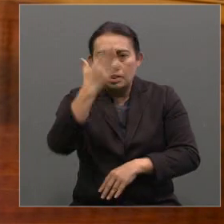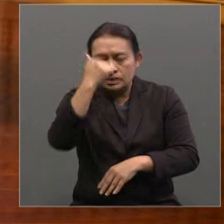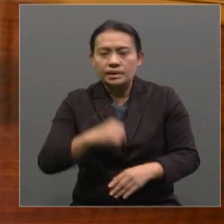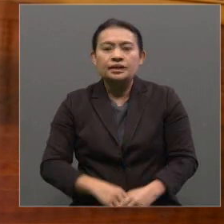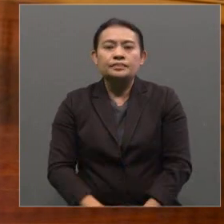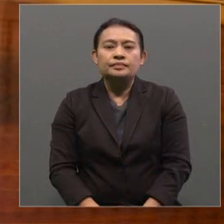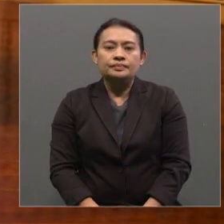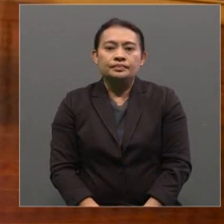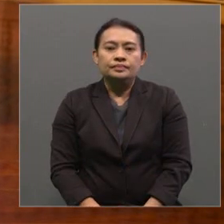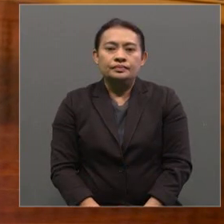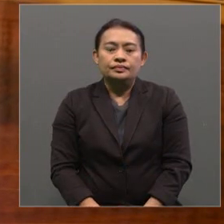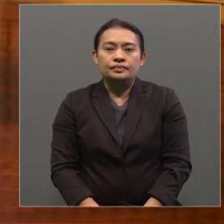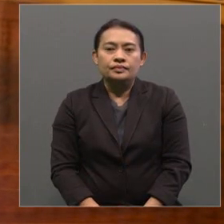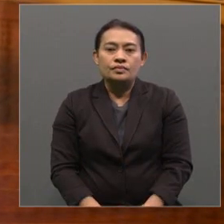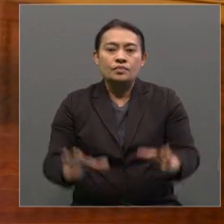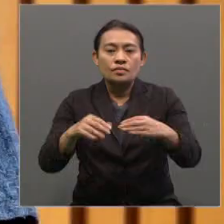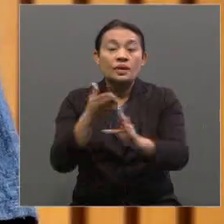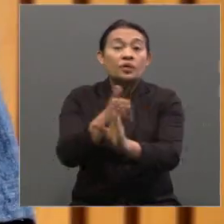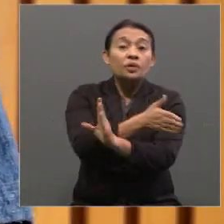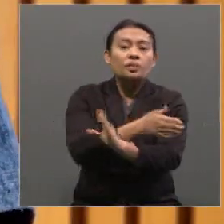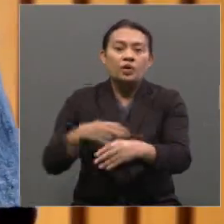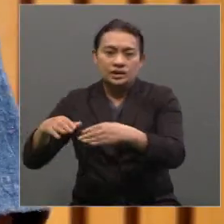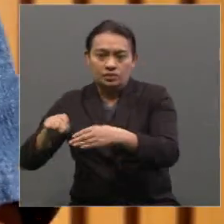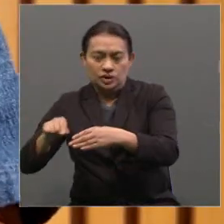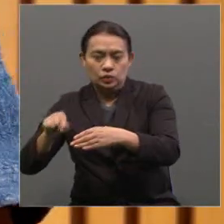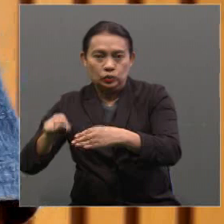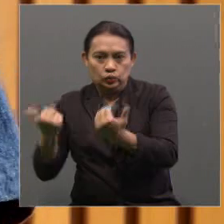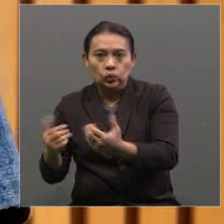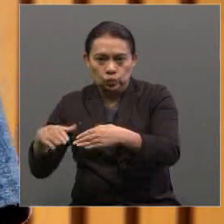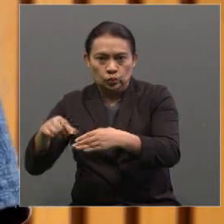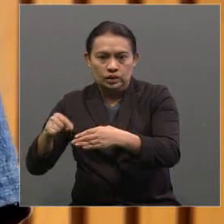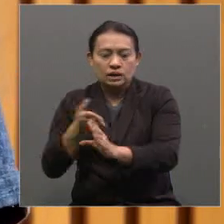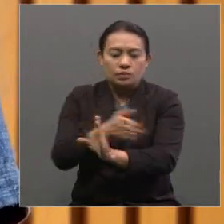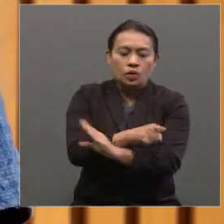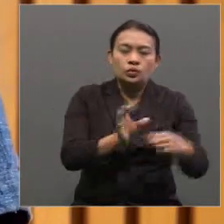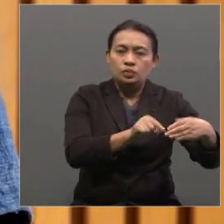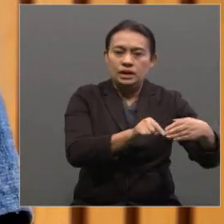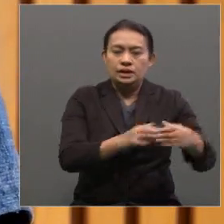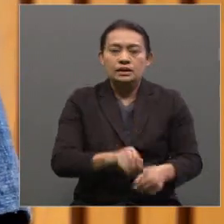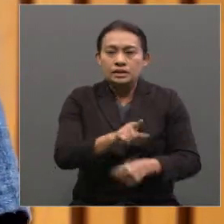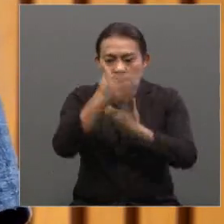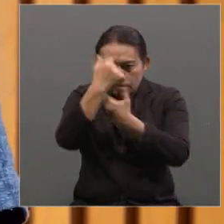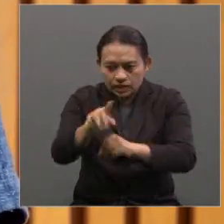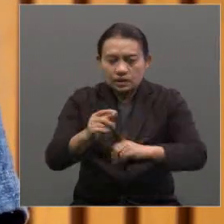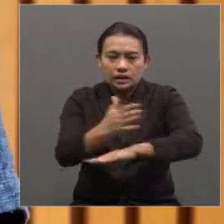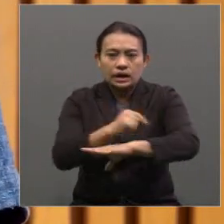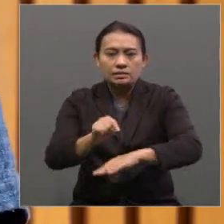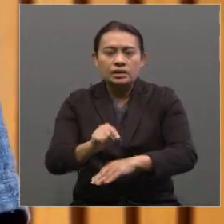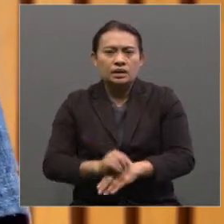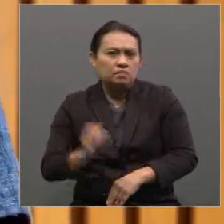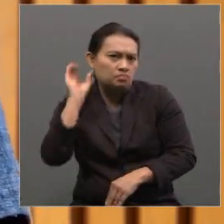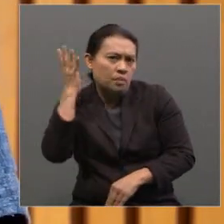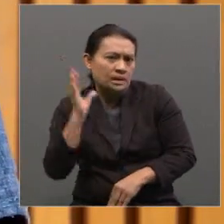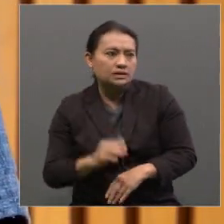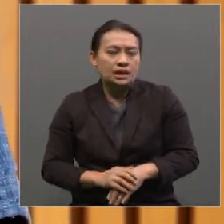แทนคนรุ่นก่อนคนรุ่นนี้แล้วกันที่บอกว่าเขาไม่สนใจทางการเมืองเนี่ยผมไม่เชื่อว่าจริงนะ ครับ เพรา